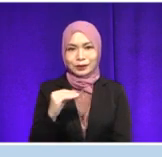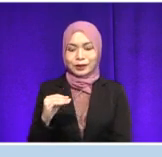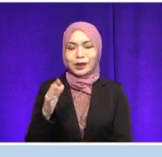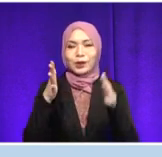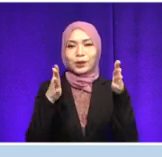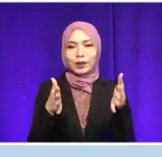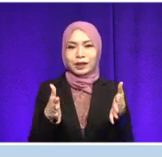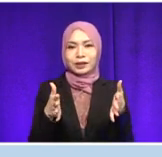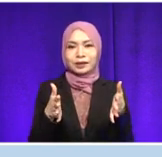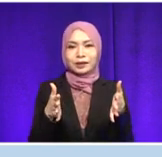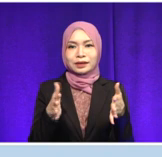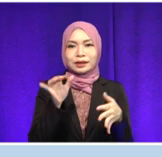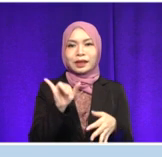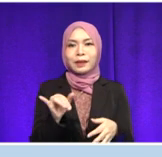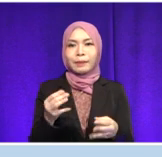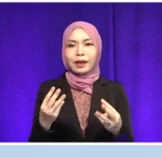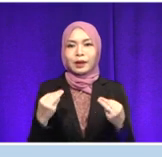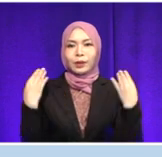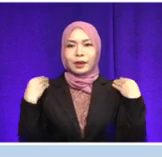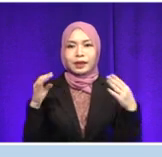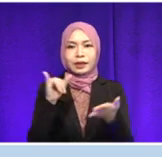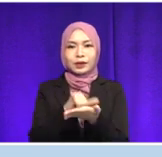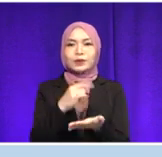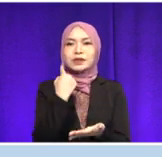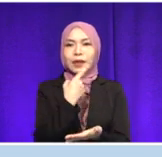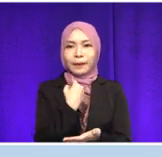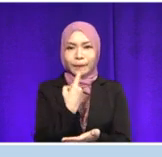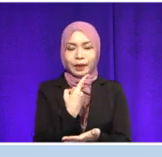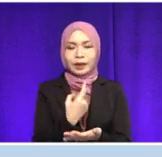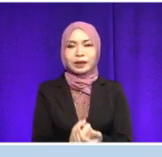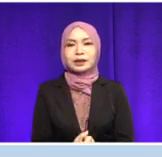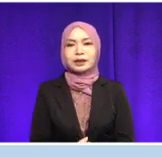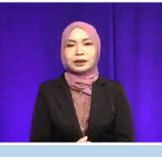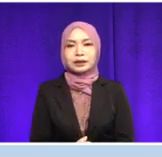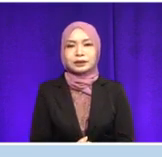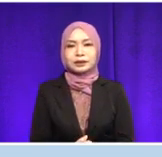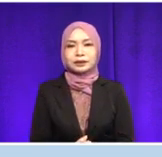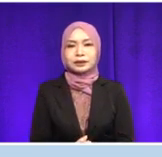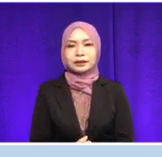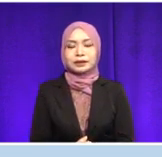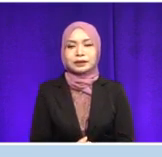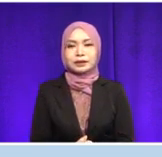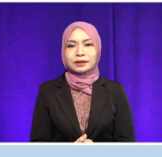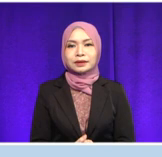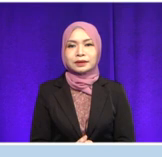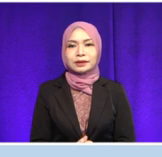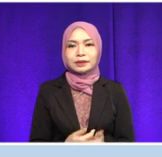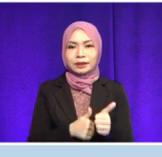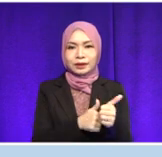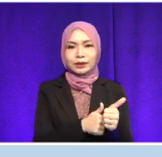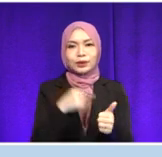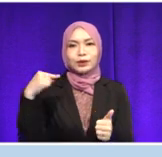mendapat satu produk yang lebih mungkin qualitynya sama tapi dari segi rekebentuknya pula